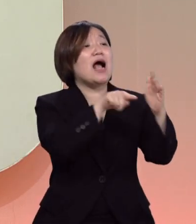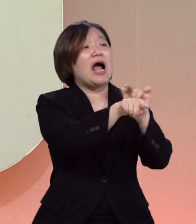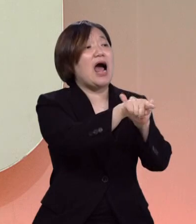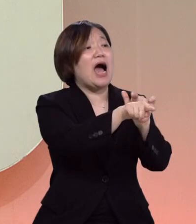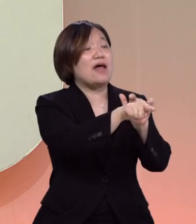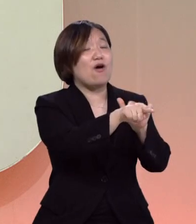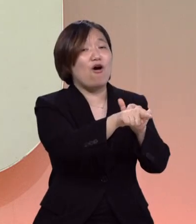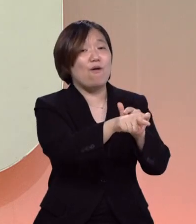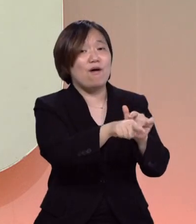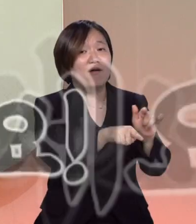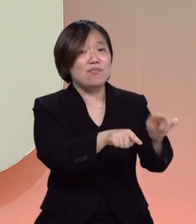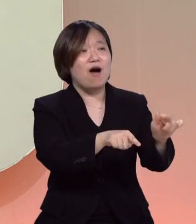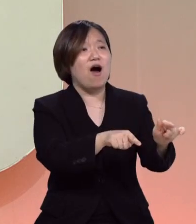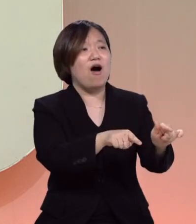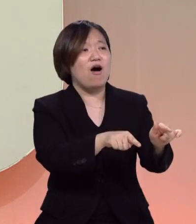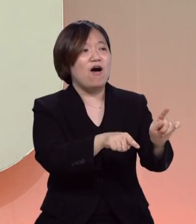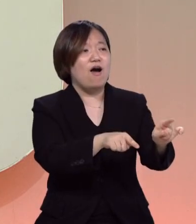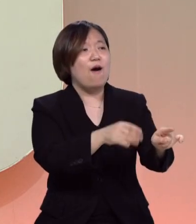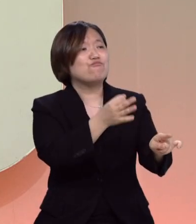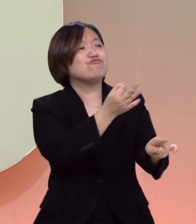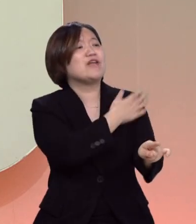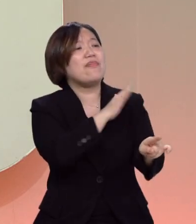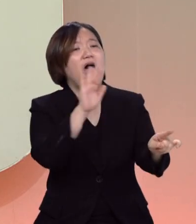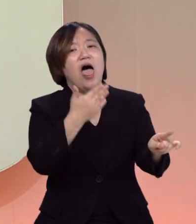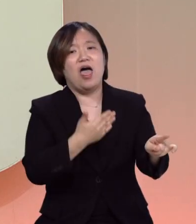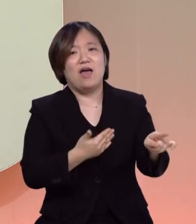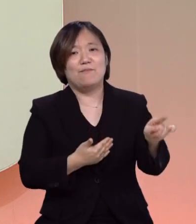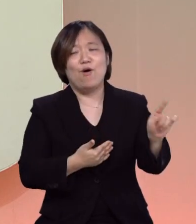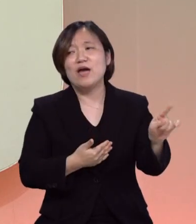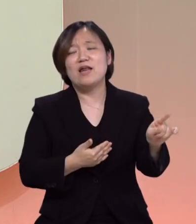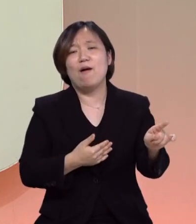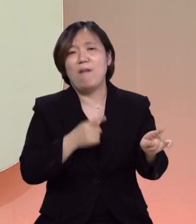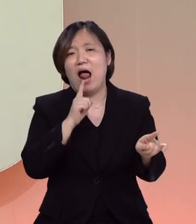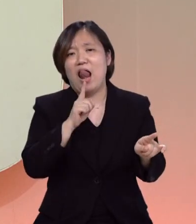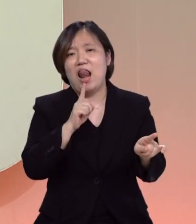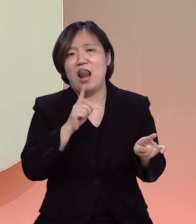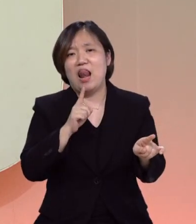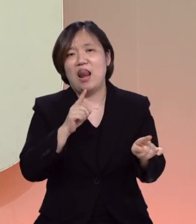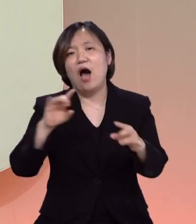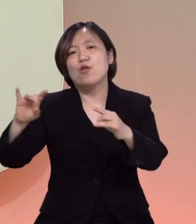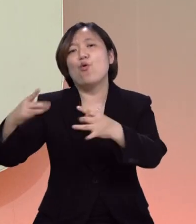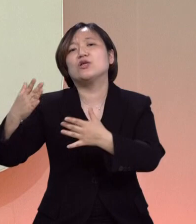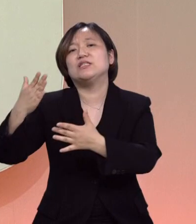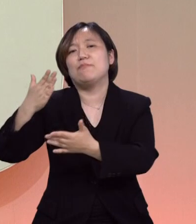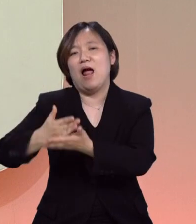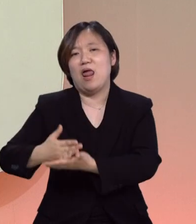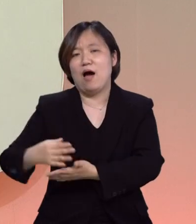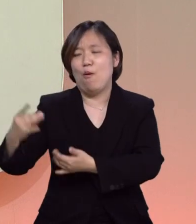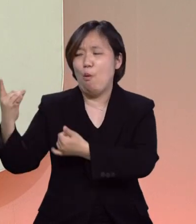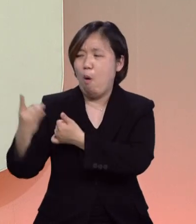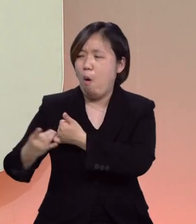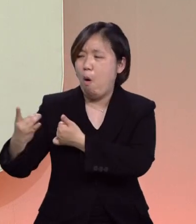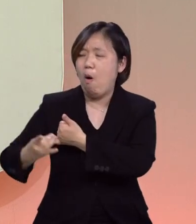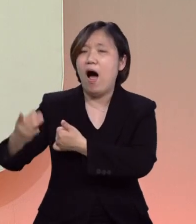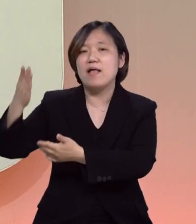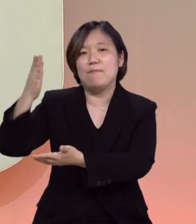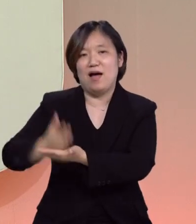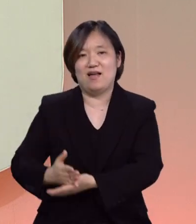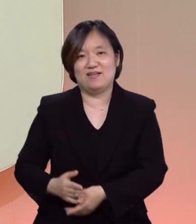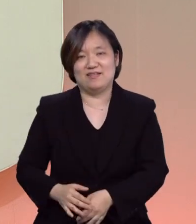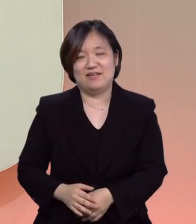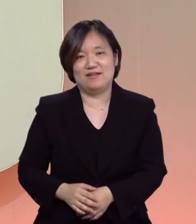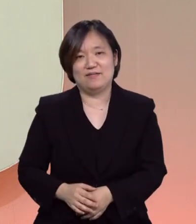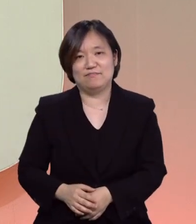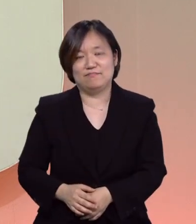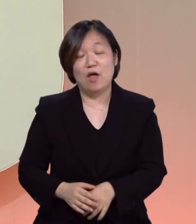여러분 그런 말에 속지 마세요 저도 그런 말 많이 들었어요 스님 제가 기도하다가 꿈에서